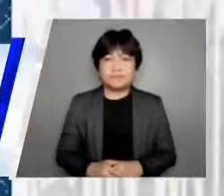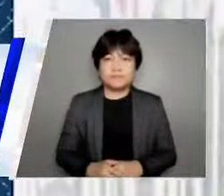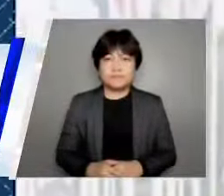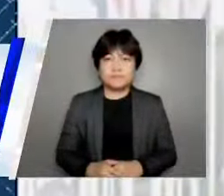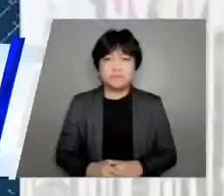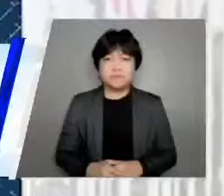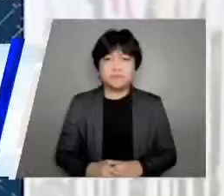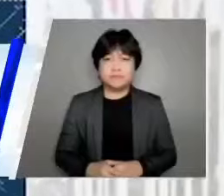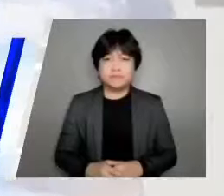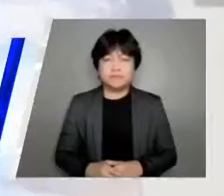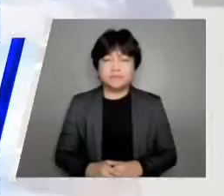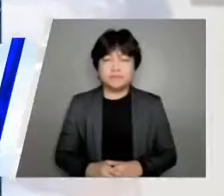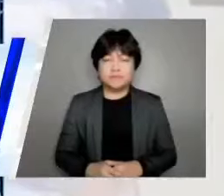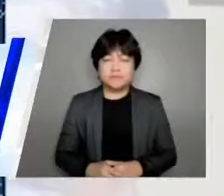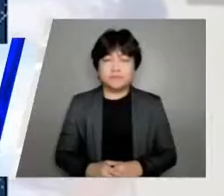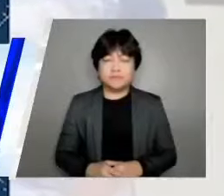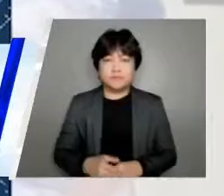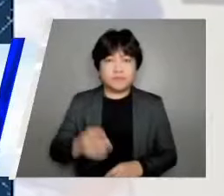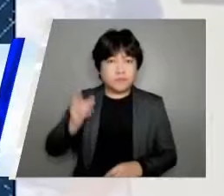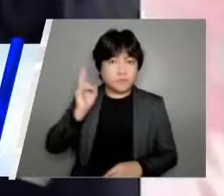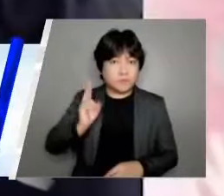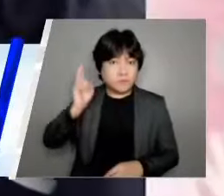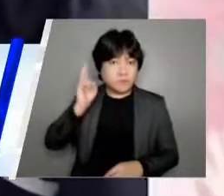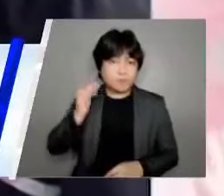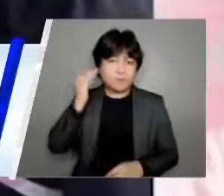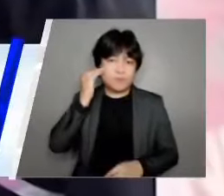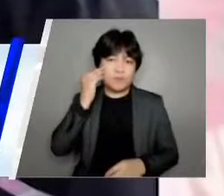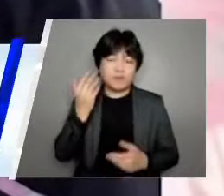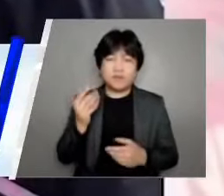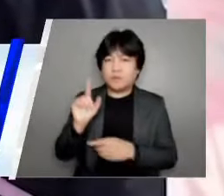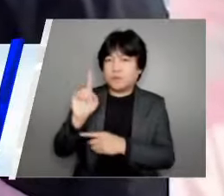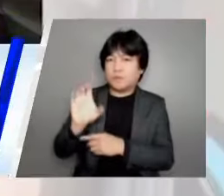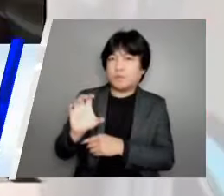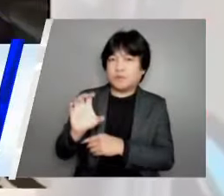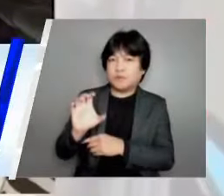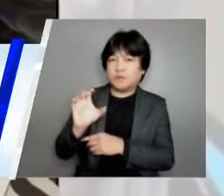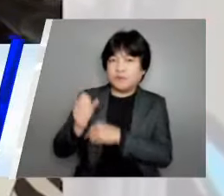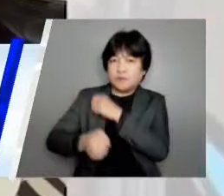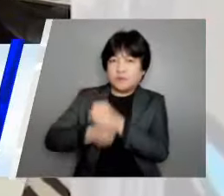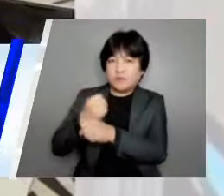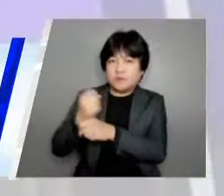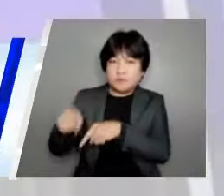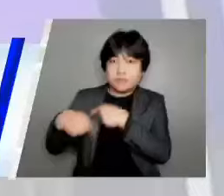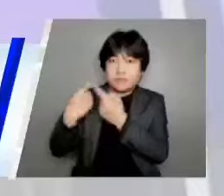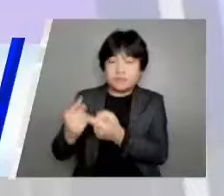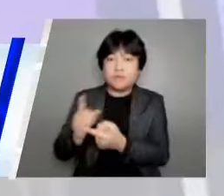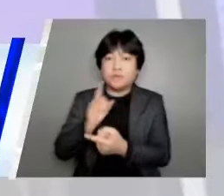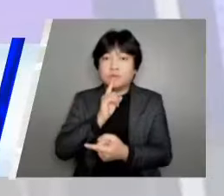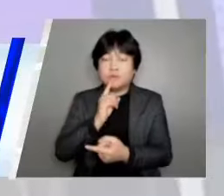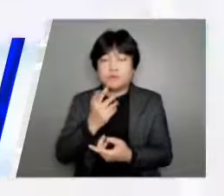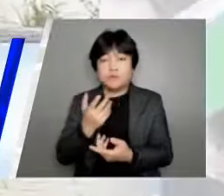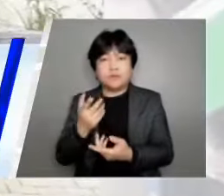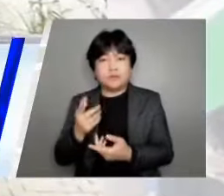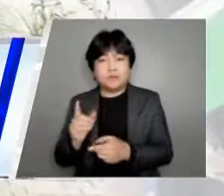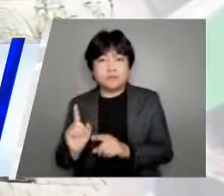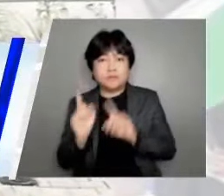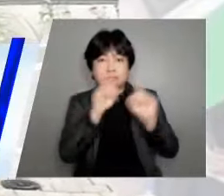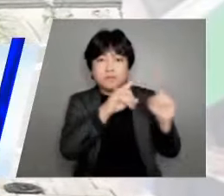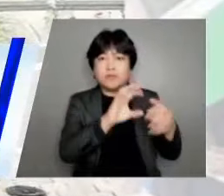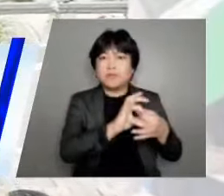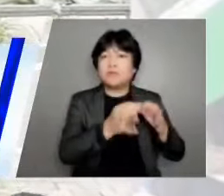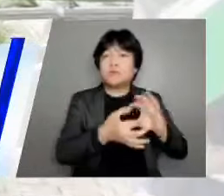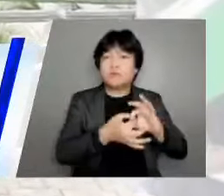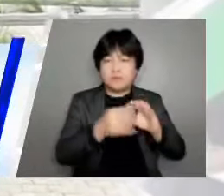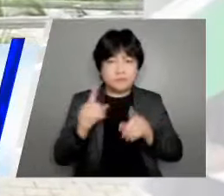Makasaysayan din ito sa Pilipinas lalo't saktong sandang taon na mula nang una tayong magpadala ng delegasyon sa Olympics. Handa ang